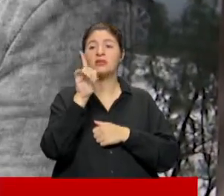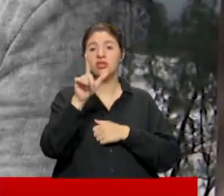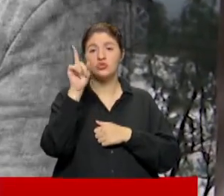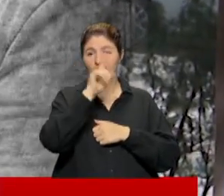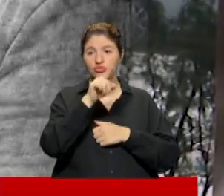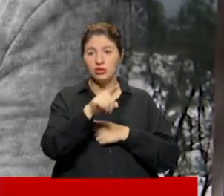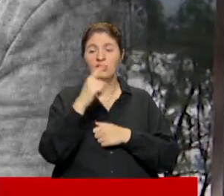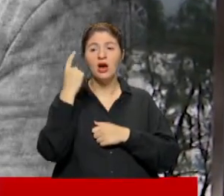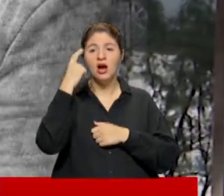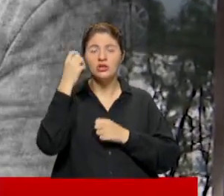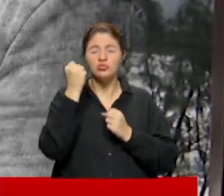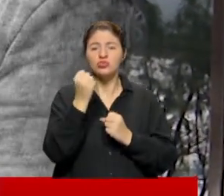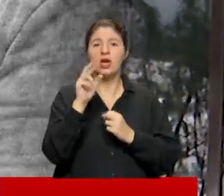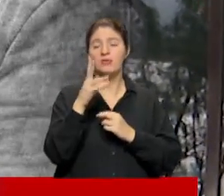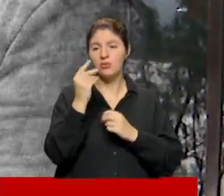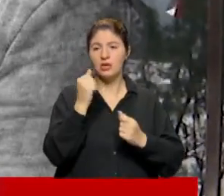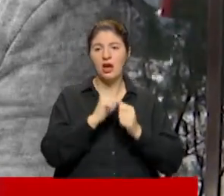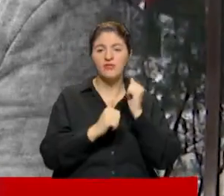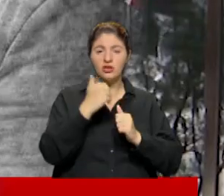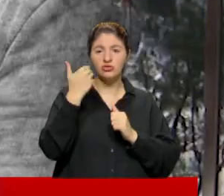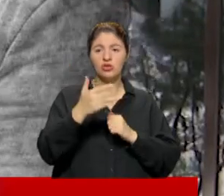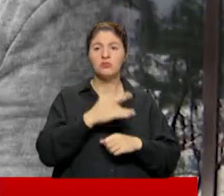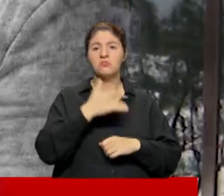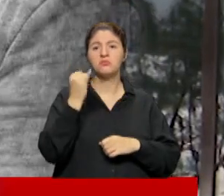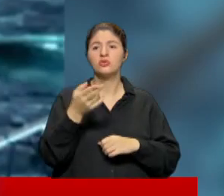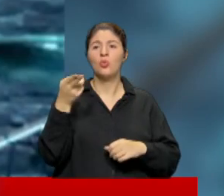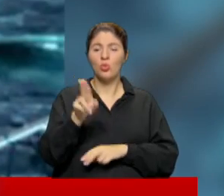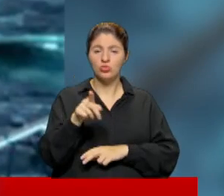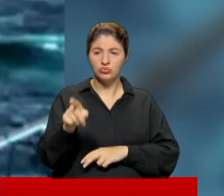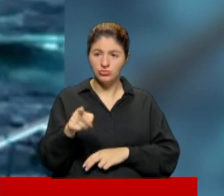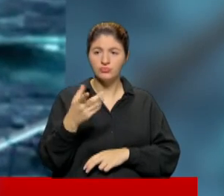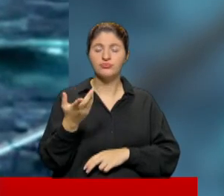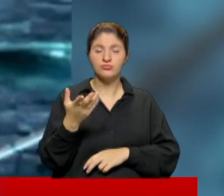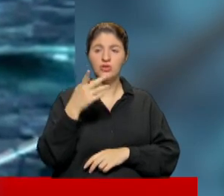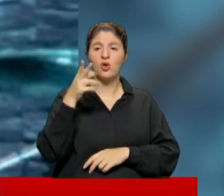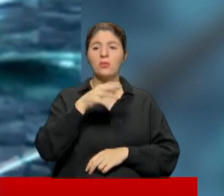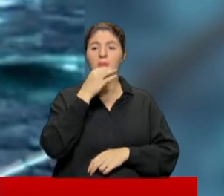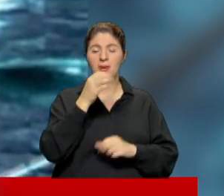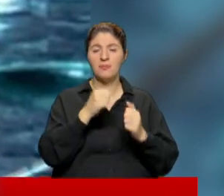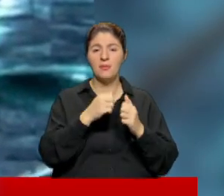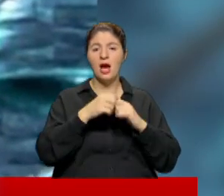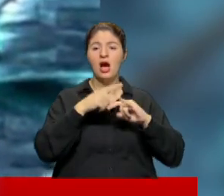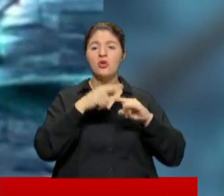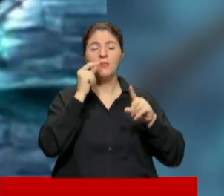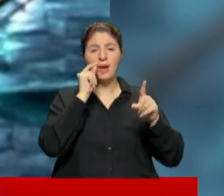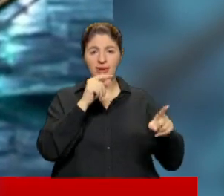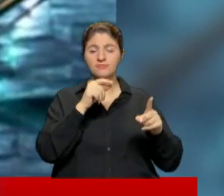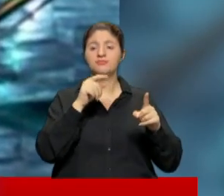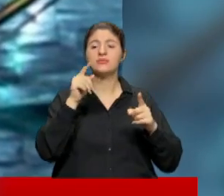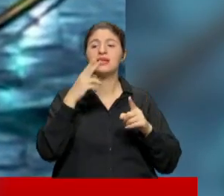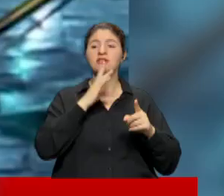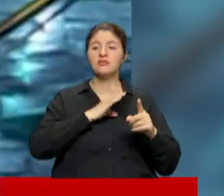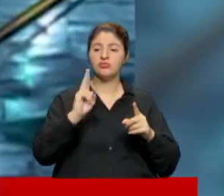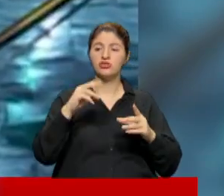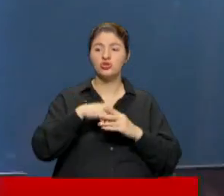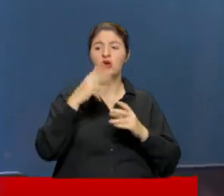gerekçesiyle akıl tutulması bir kavganın ardından acımasızca öldürüldü müzisyenin ölüm haberiyle Haluk Levent Şener'in kızı İçin konser